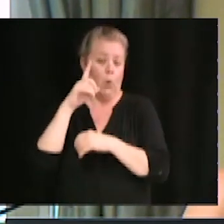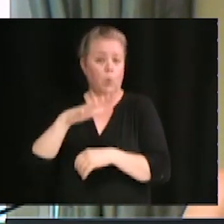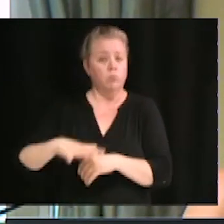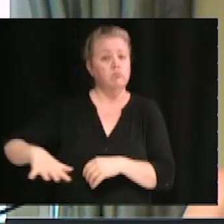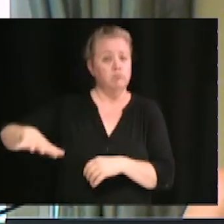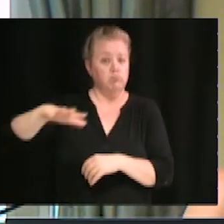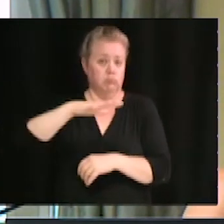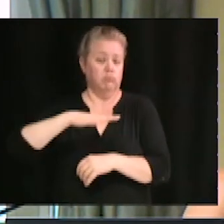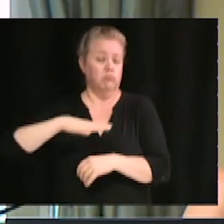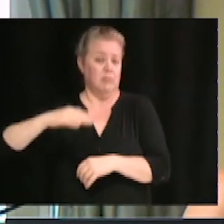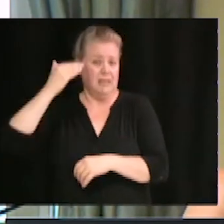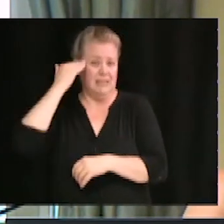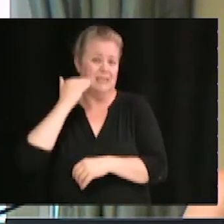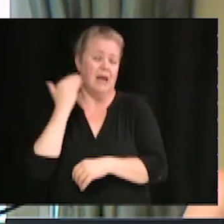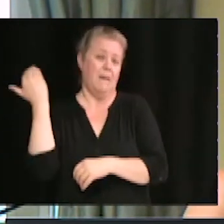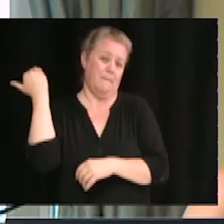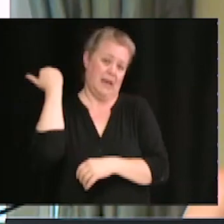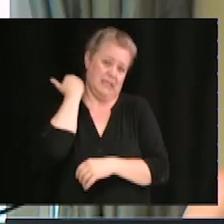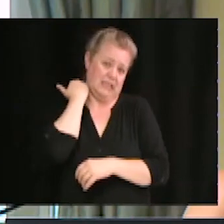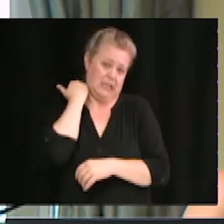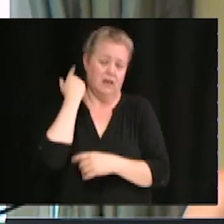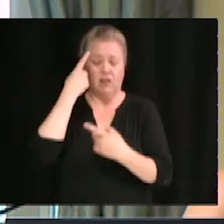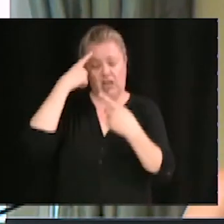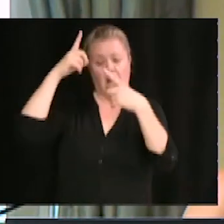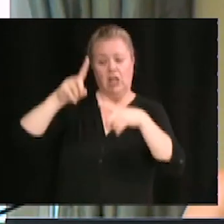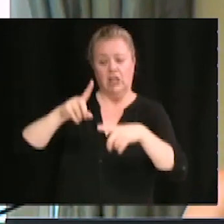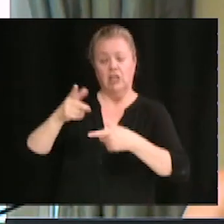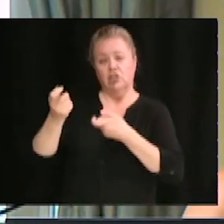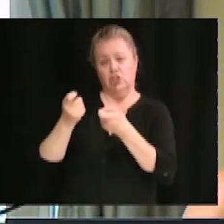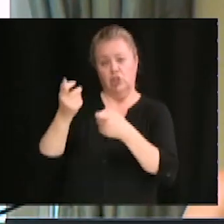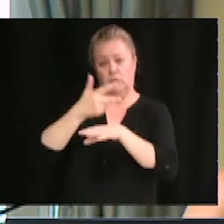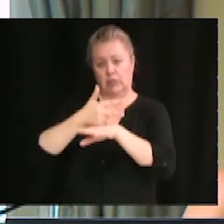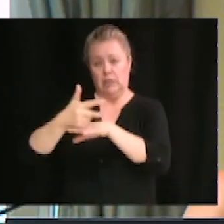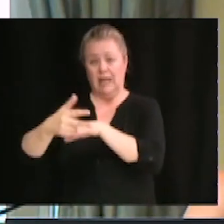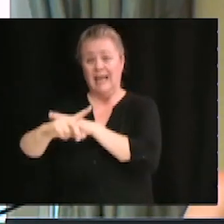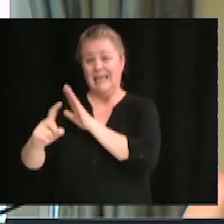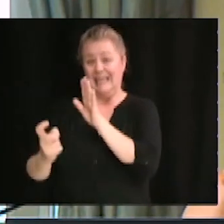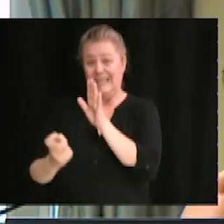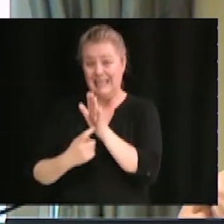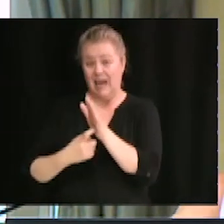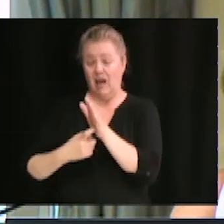qui entrera en vigueur au moment où la transaction sera officialisée.